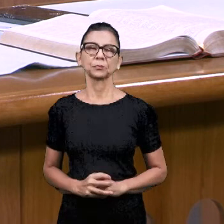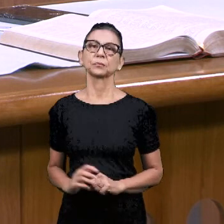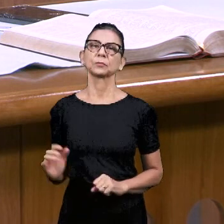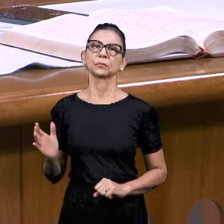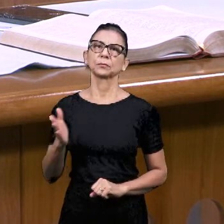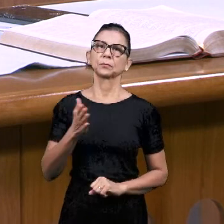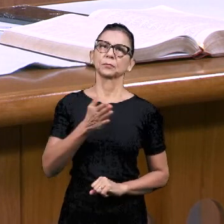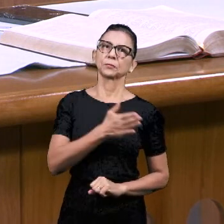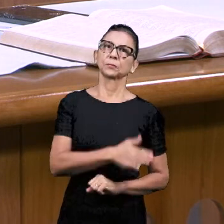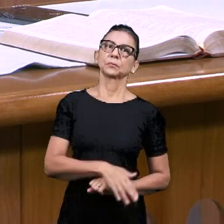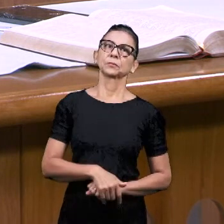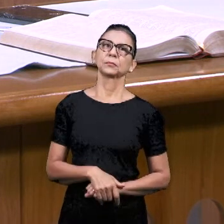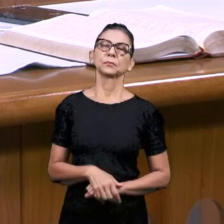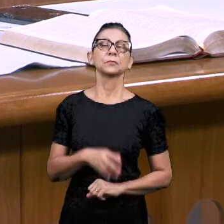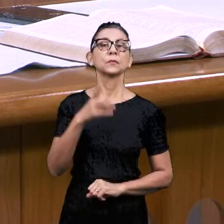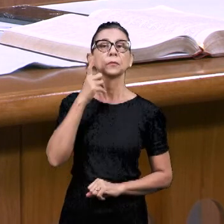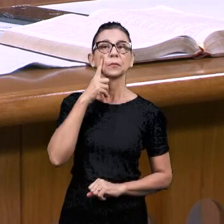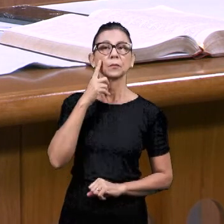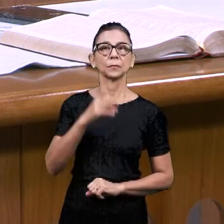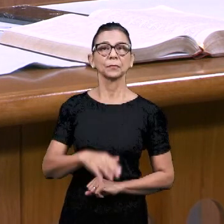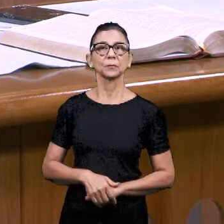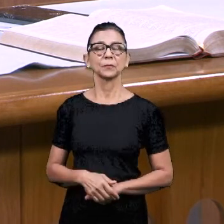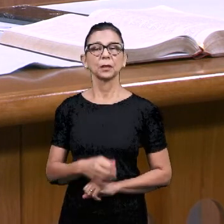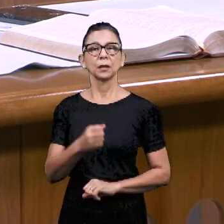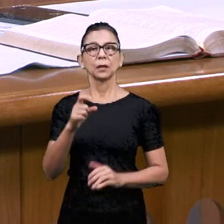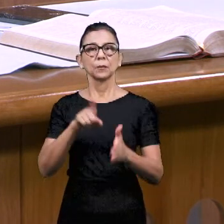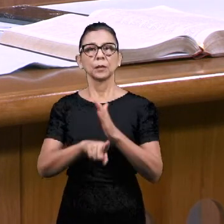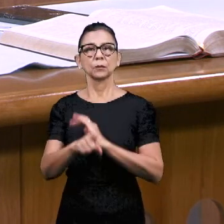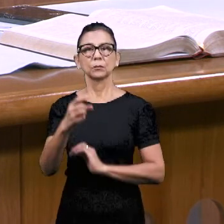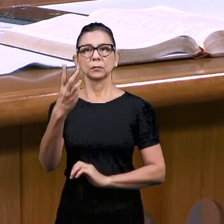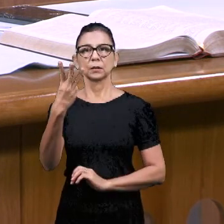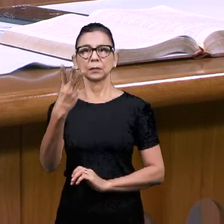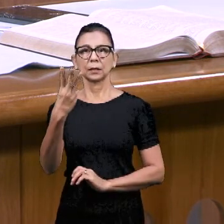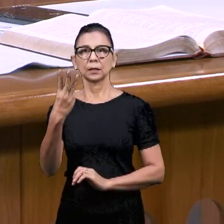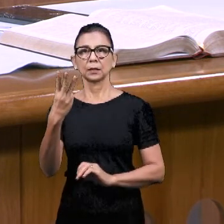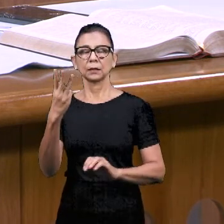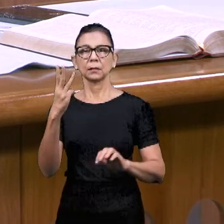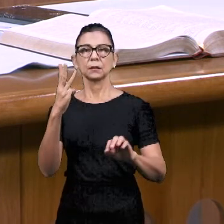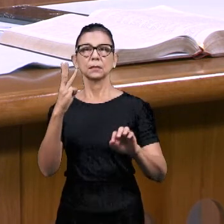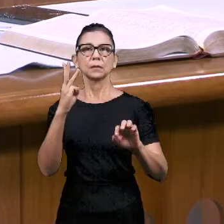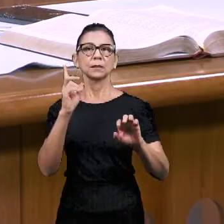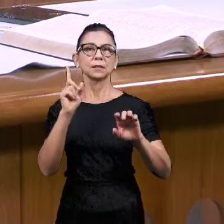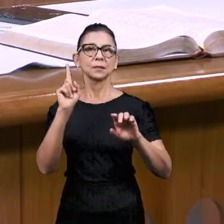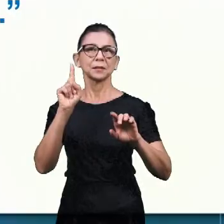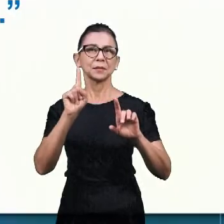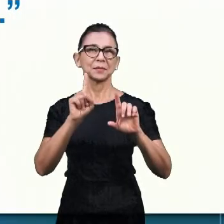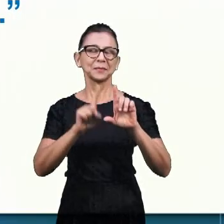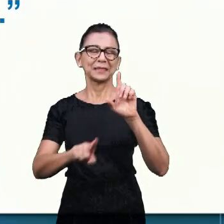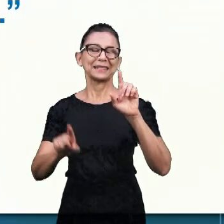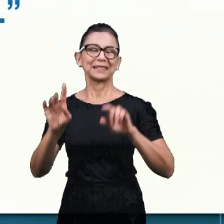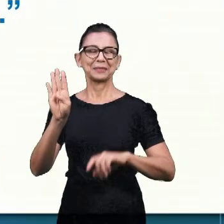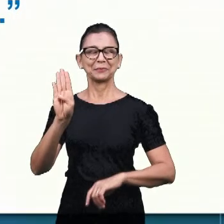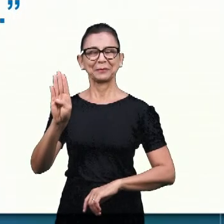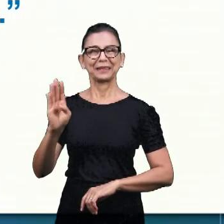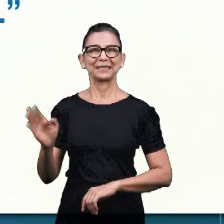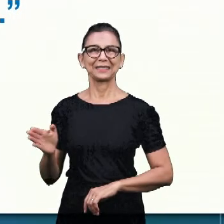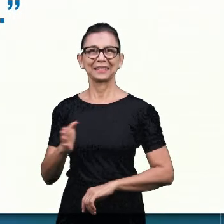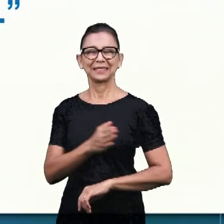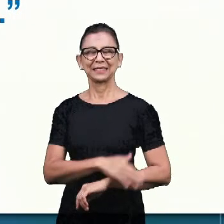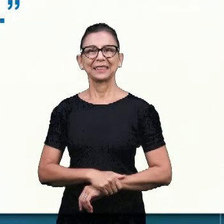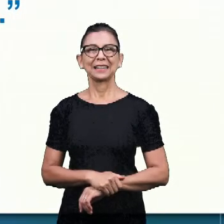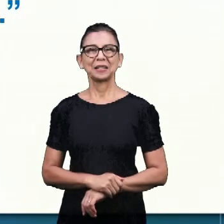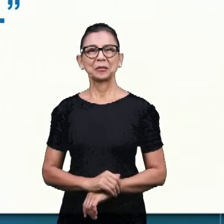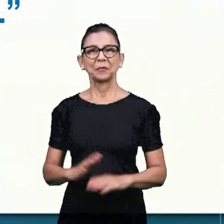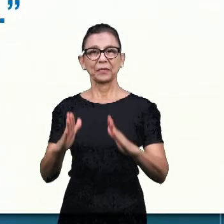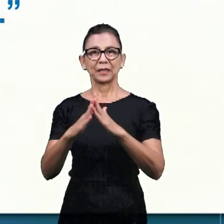avons maintenant une confirmation de la question 3.2b venue de Luxembourg. Notre sœur Suelen Ferreira